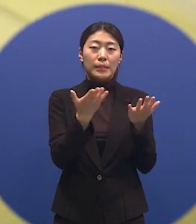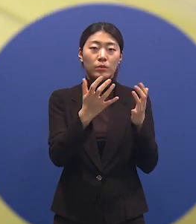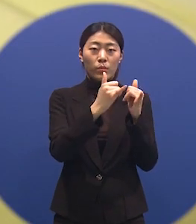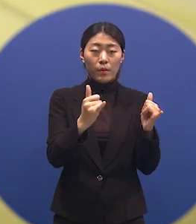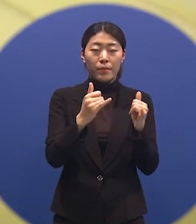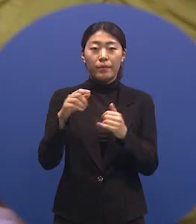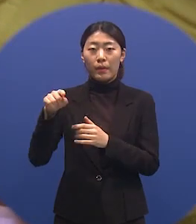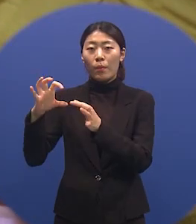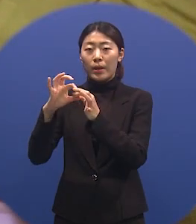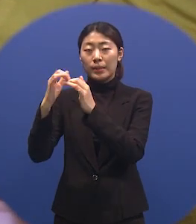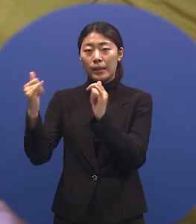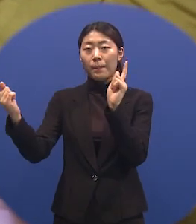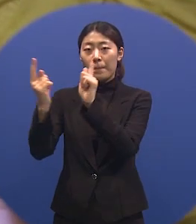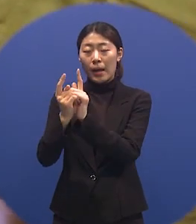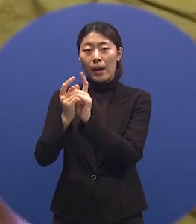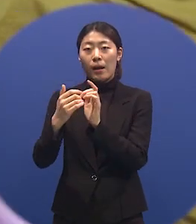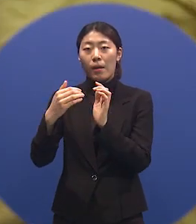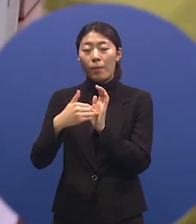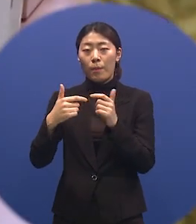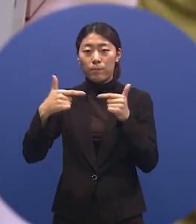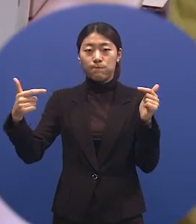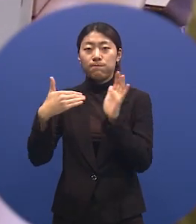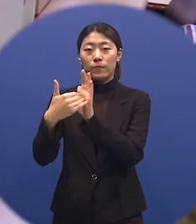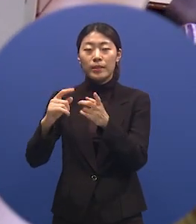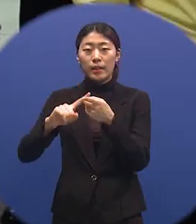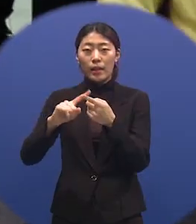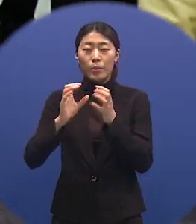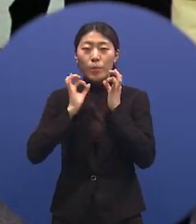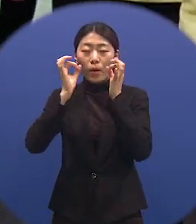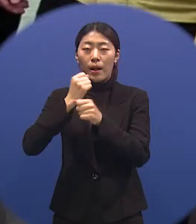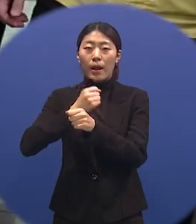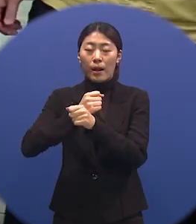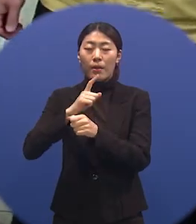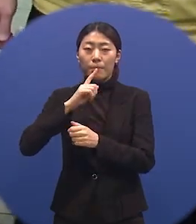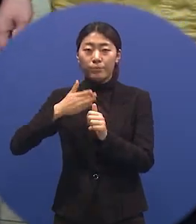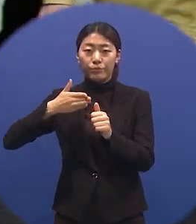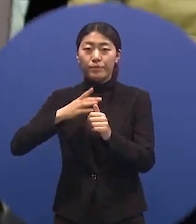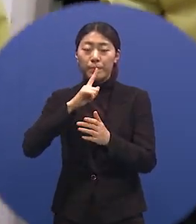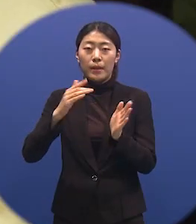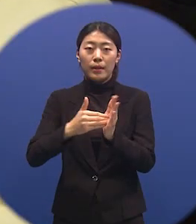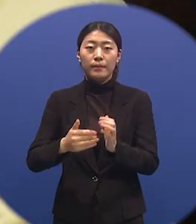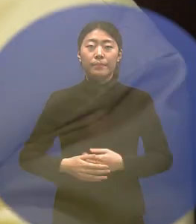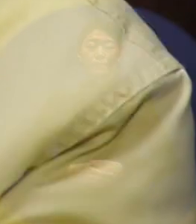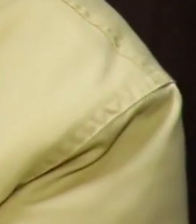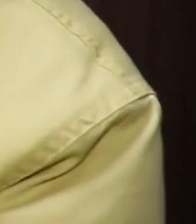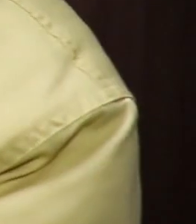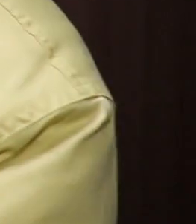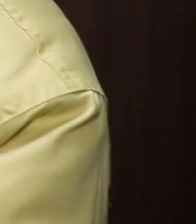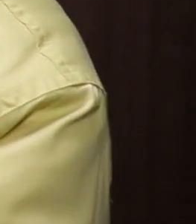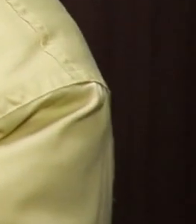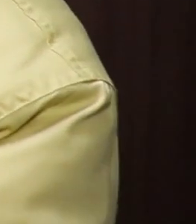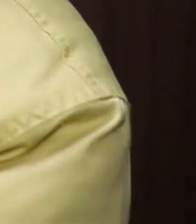관계 직원들은 현장 관계자들을 만나 감염병 확산 방지에 최선을 다해줄 것을 당부했는데요. 이번 주가 제일